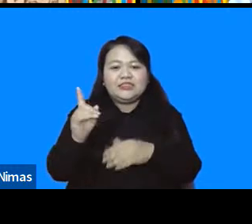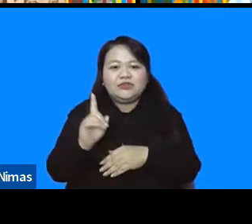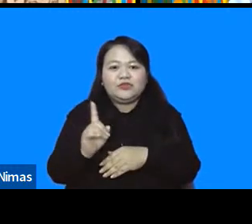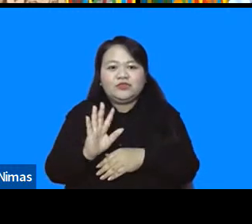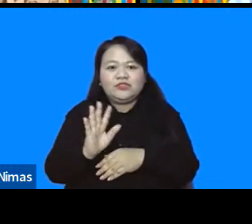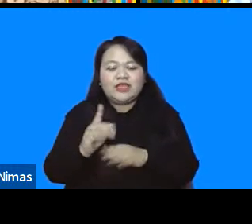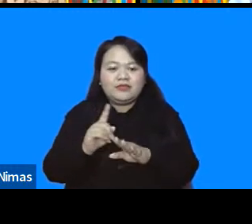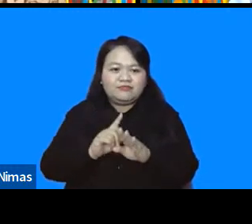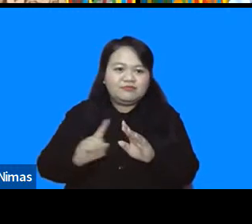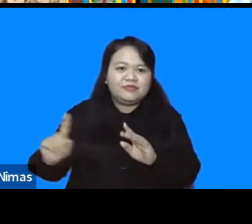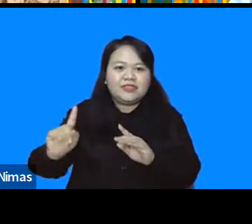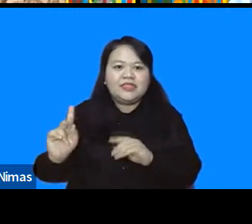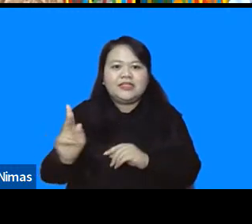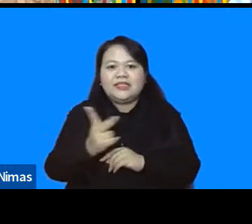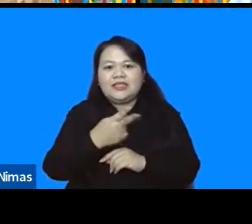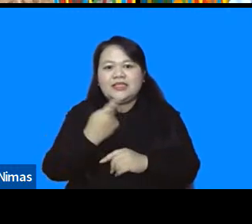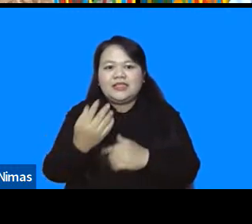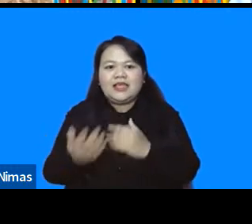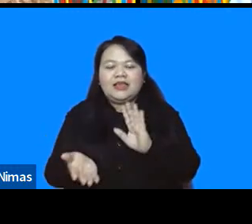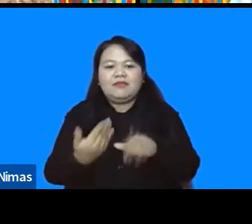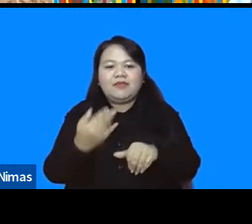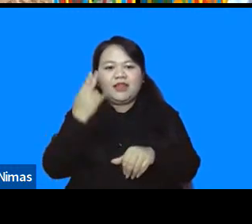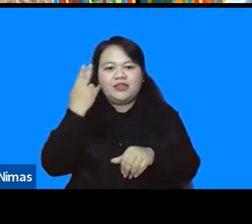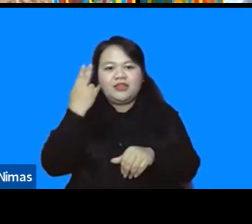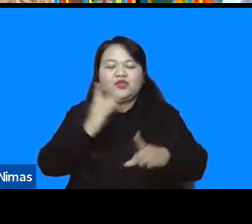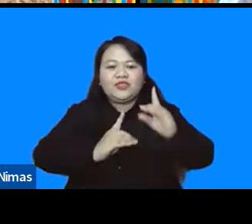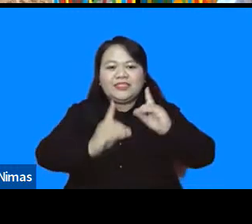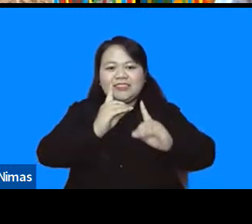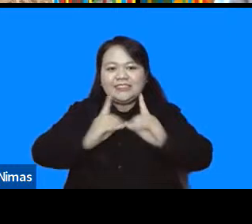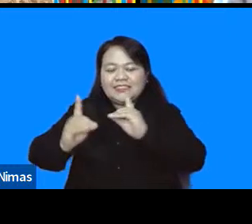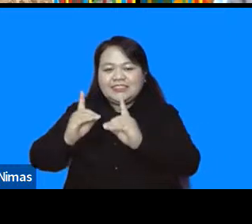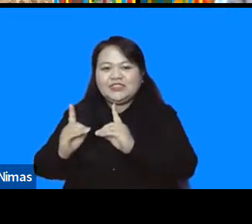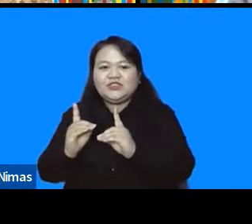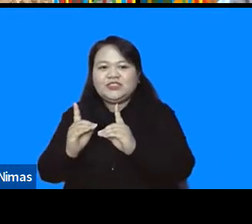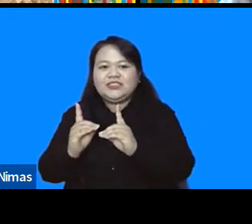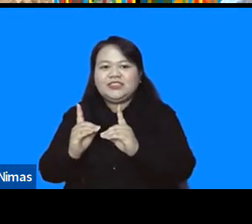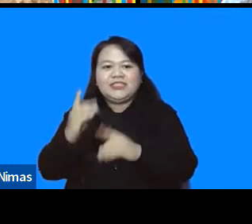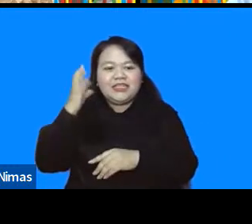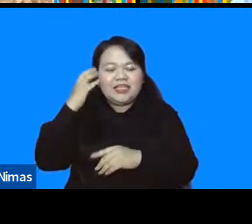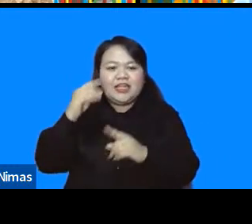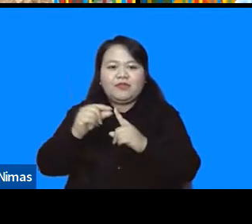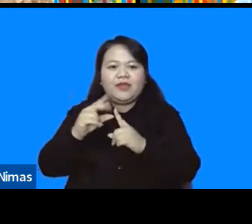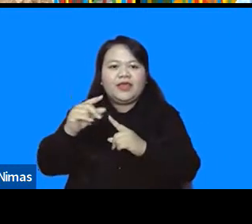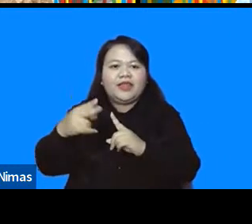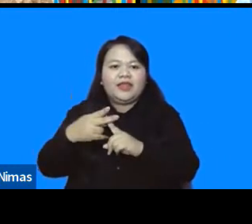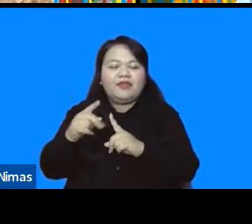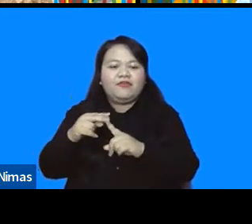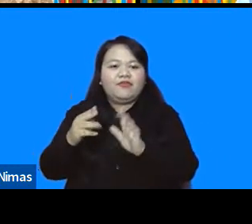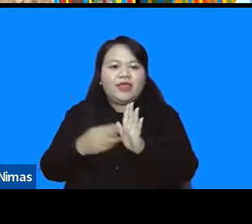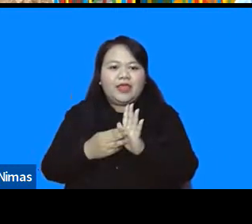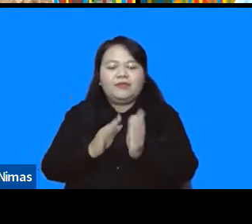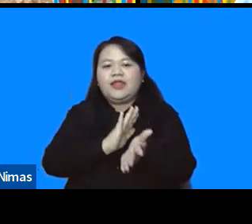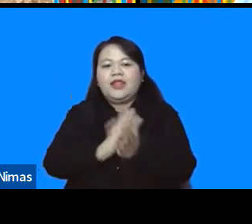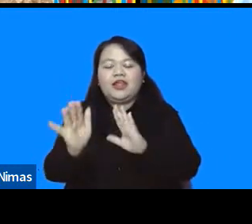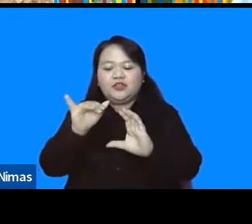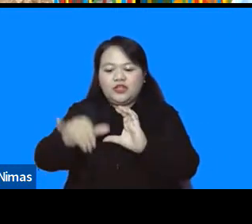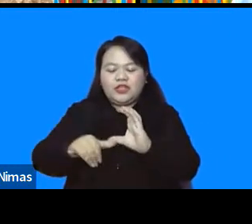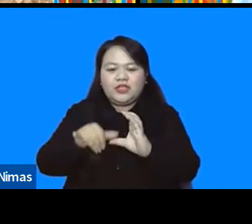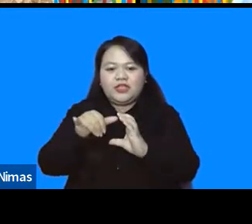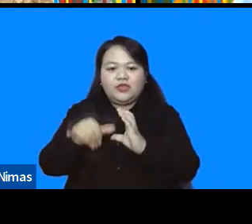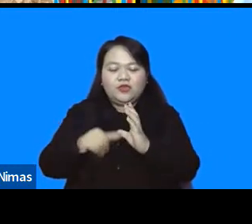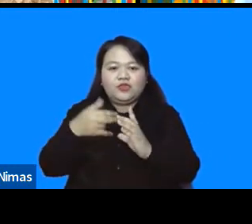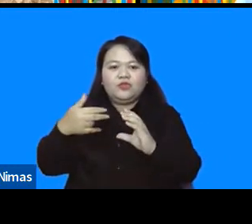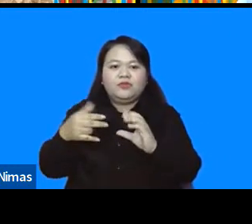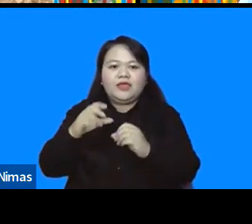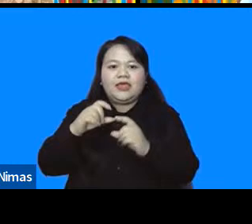Jangan kemana-mana, kita akan segera kembali lagi untuk berdiskusi, tentunya di Radio PR FM dan juga live streaming melalui YouTube channel Save the